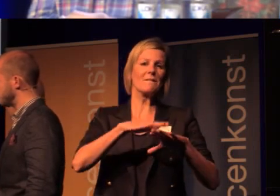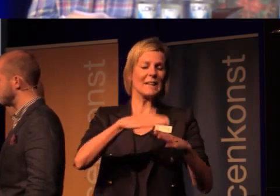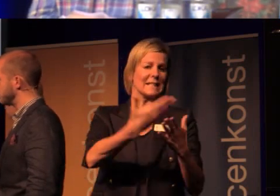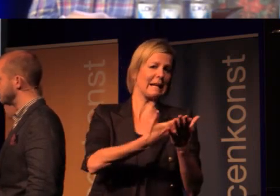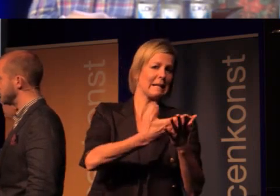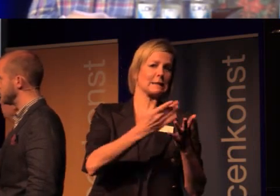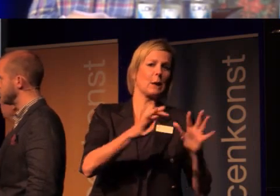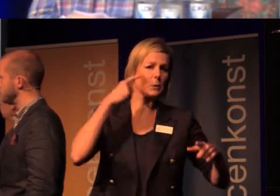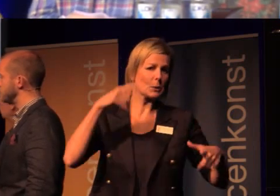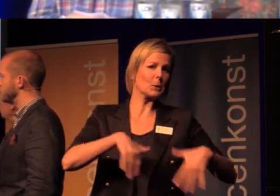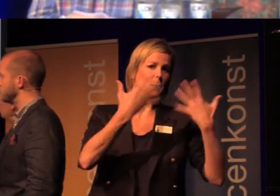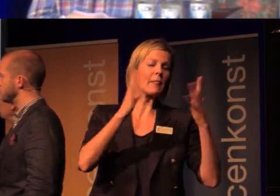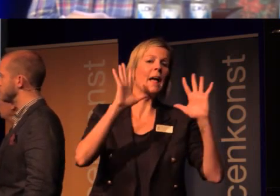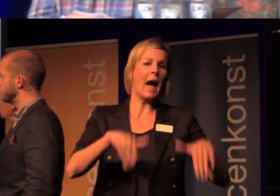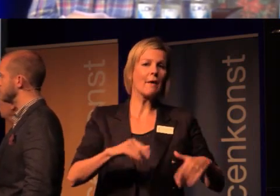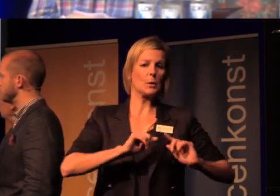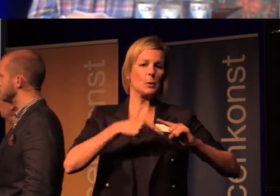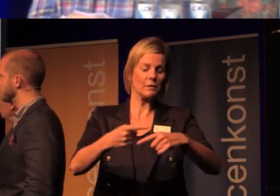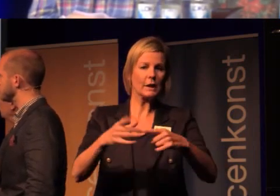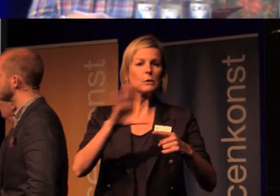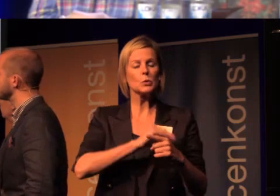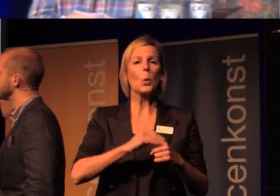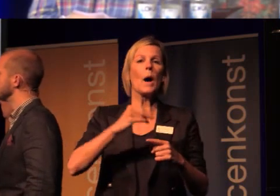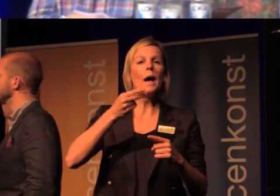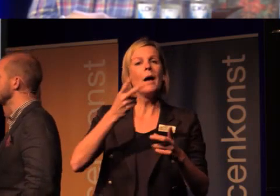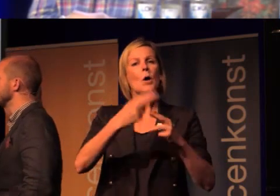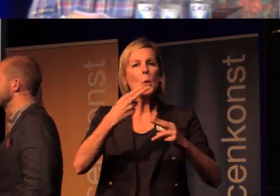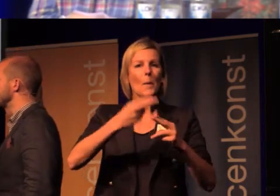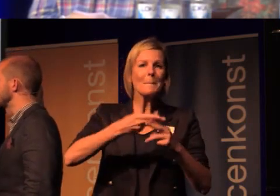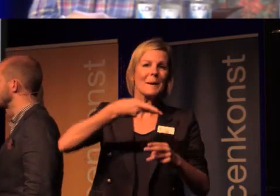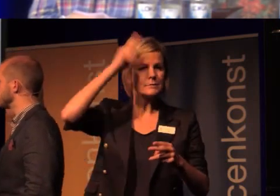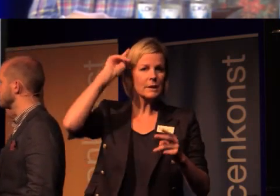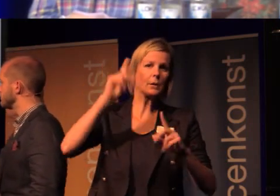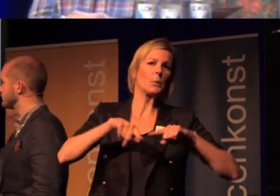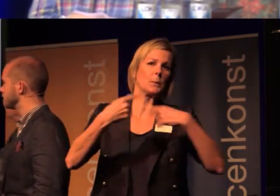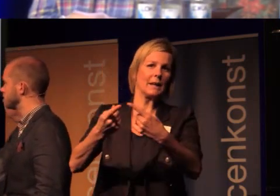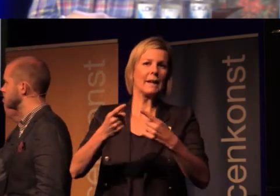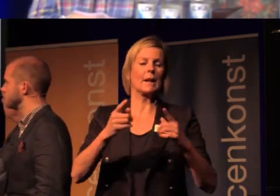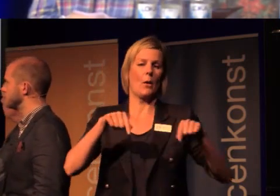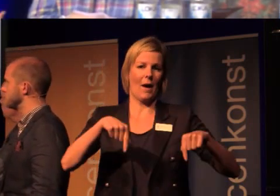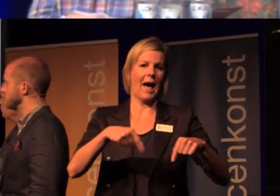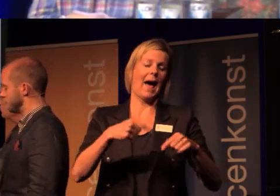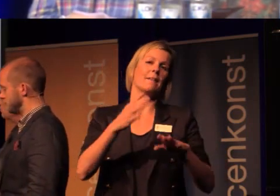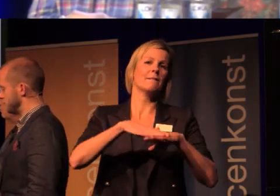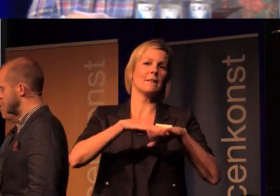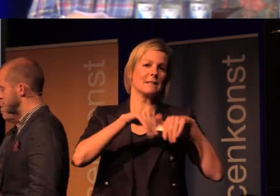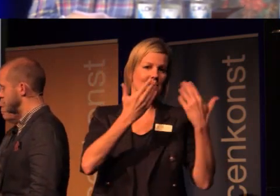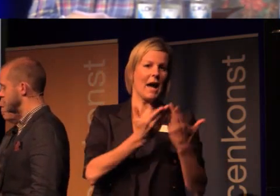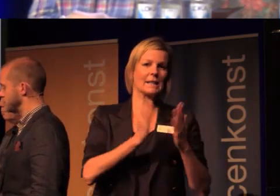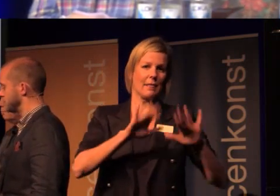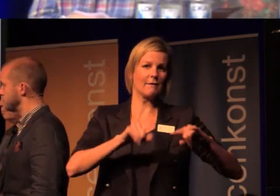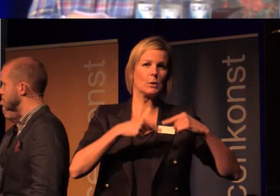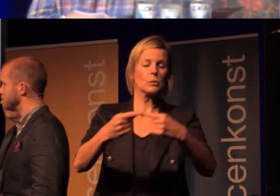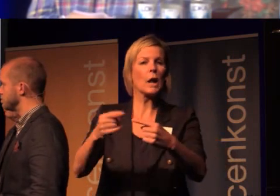rötter i kristendomen och i antikens Grekland och Rom, så har man också svårt att förstå vår samtid och vad